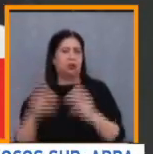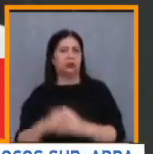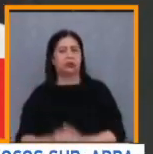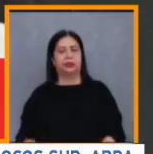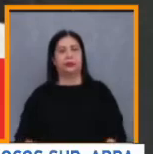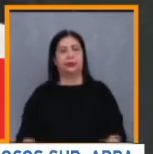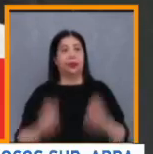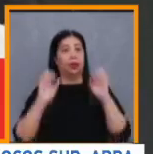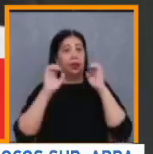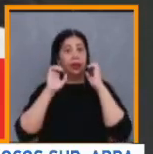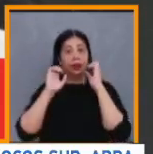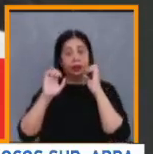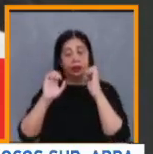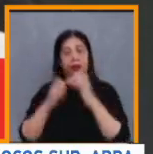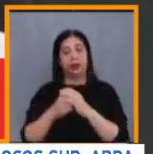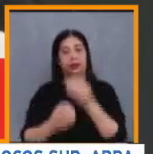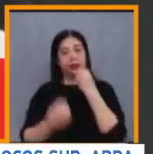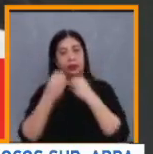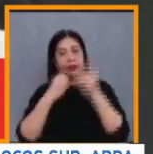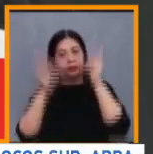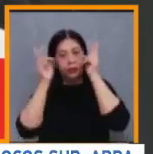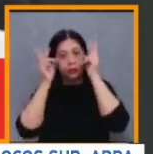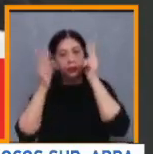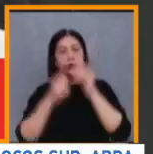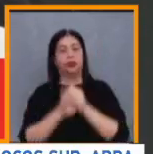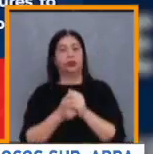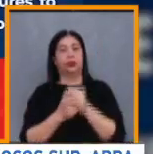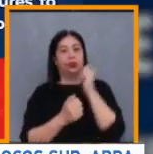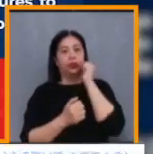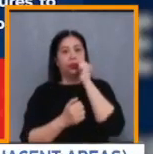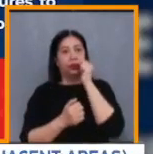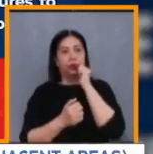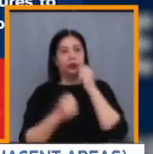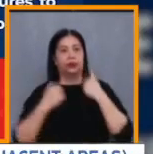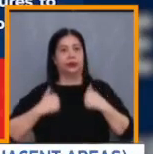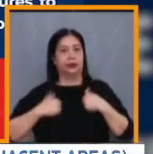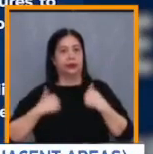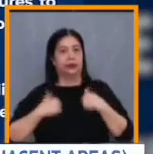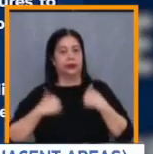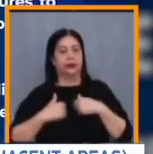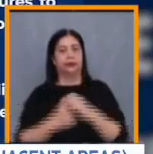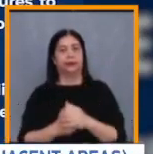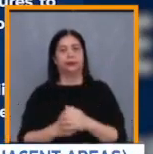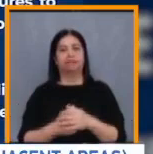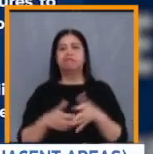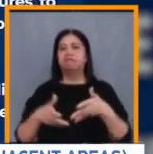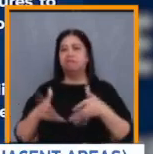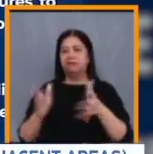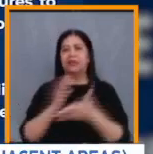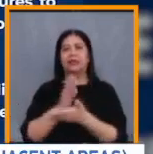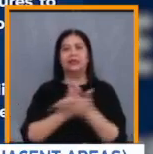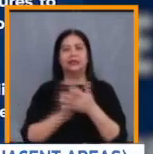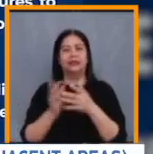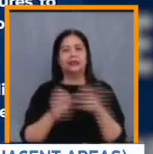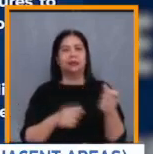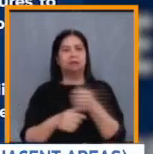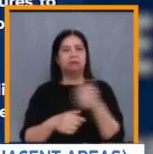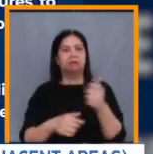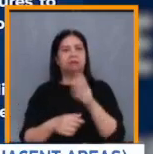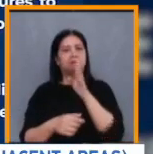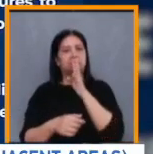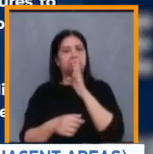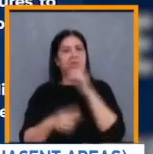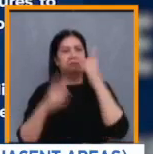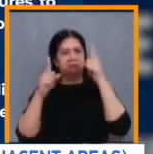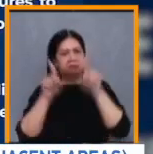gulay, tsaka laging maligo araw-araw. Payag naman ang ilang mga nakausap naming pasahero sa pagsasagawa ng